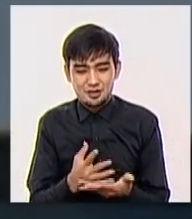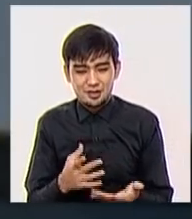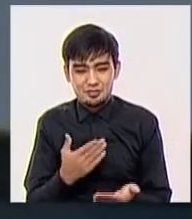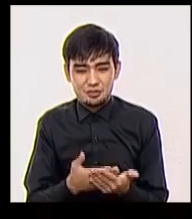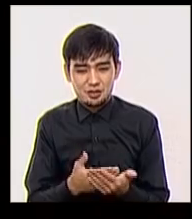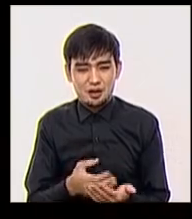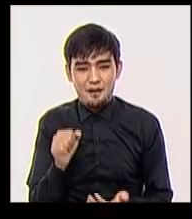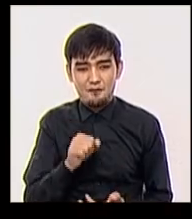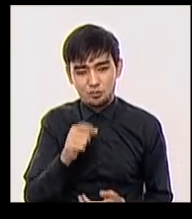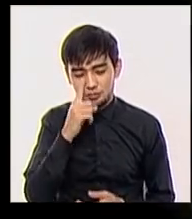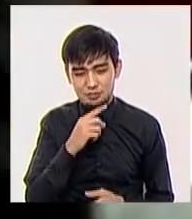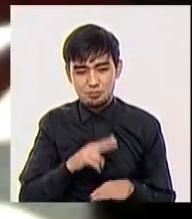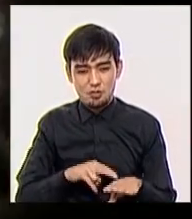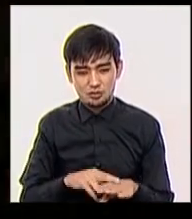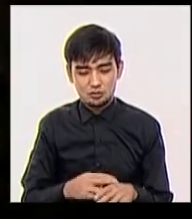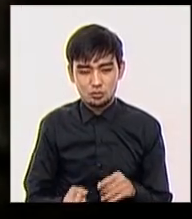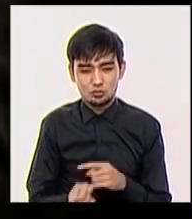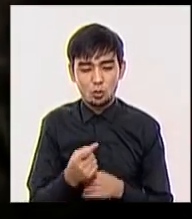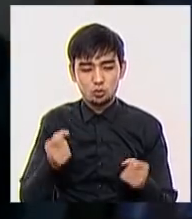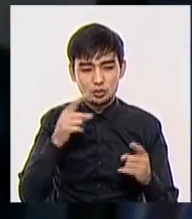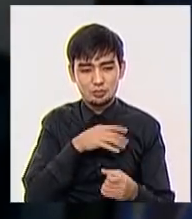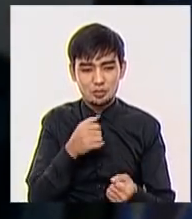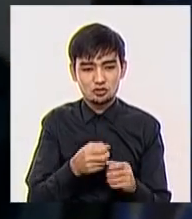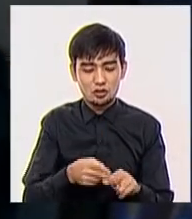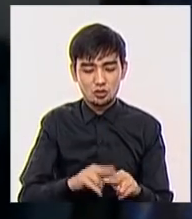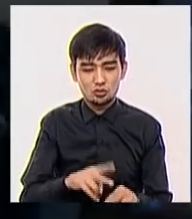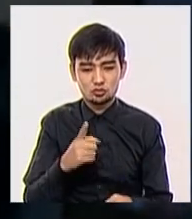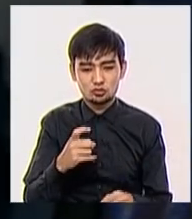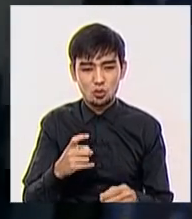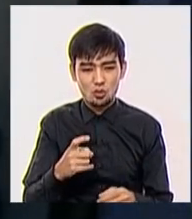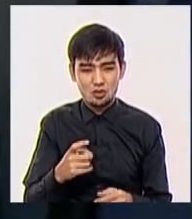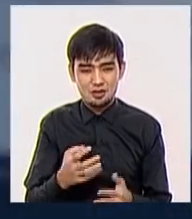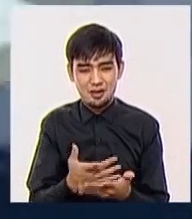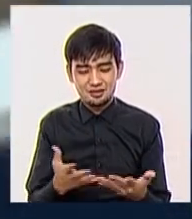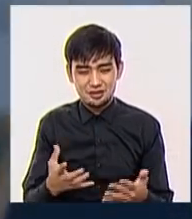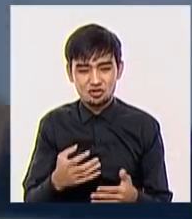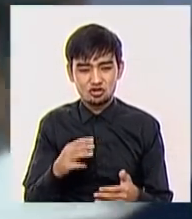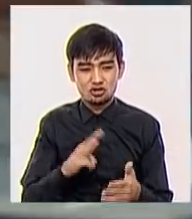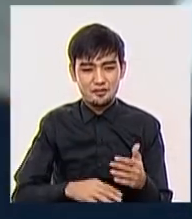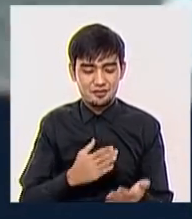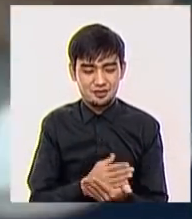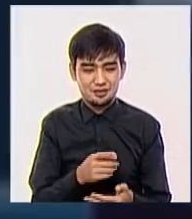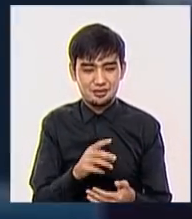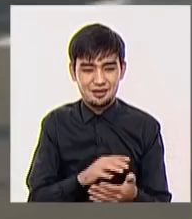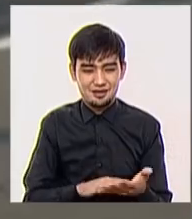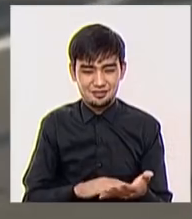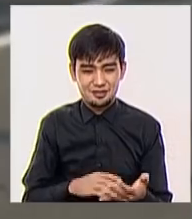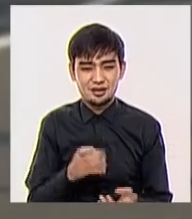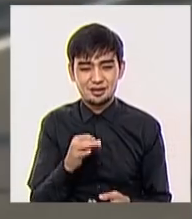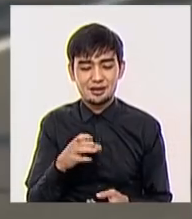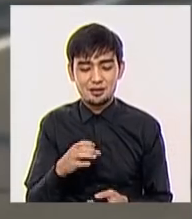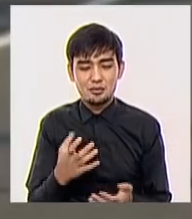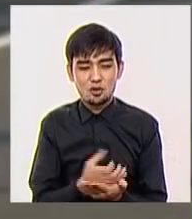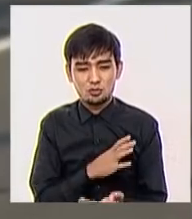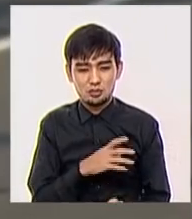например в августе полицейские выявили машину имеющие 100 действующих ограничений на регистрацию а в сентябре нашли авто